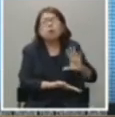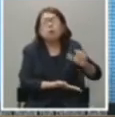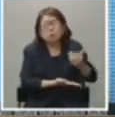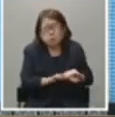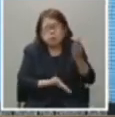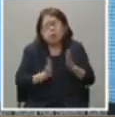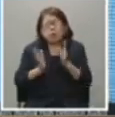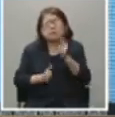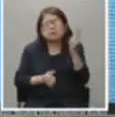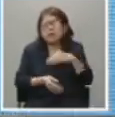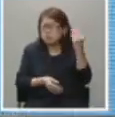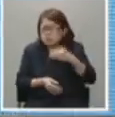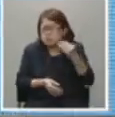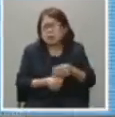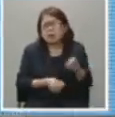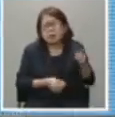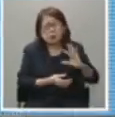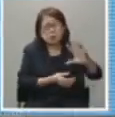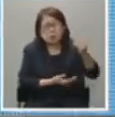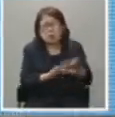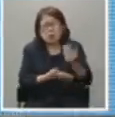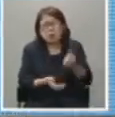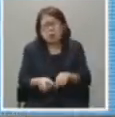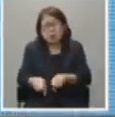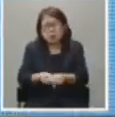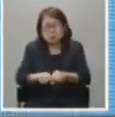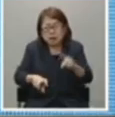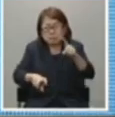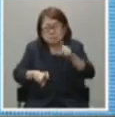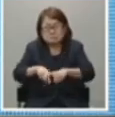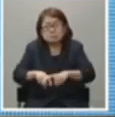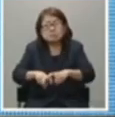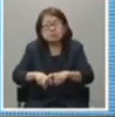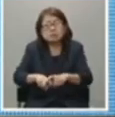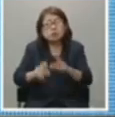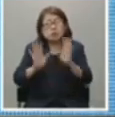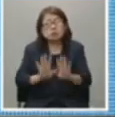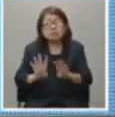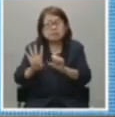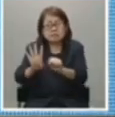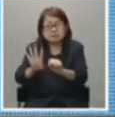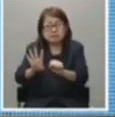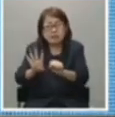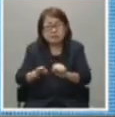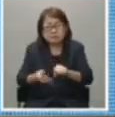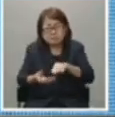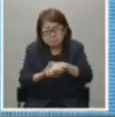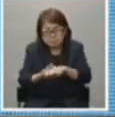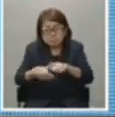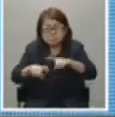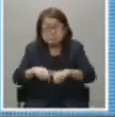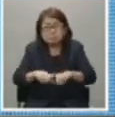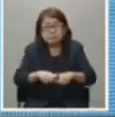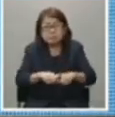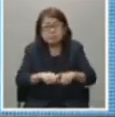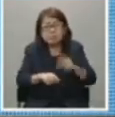วันเราเท่าแต่คู่เดียวก็ถ้าทุกคนใช้4แสนคนใช้ลงเท่าแต่ของไทยเนี่ยรวยไห